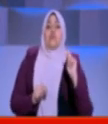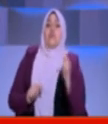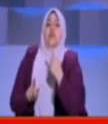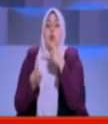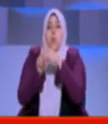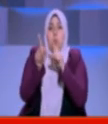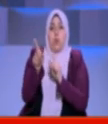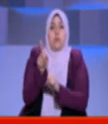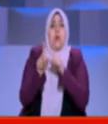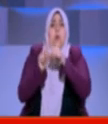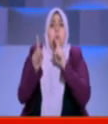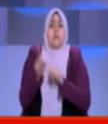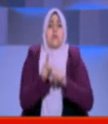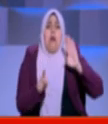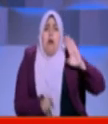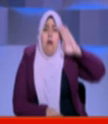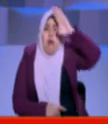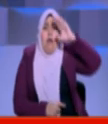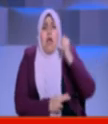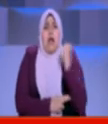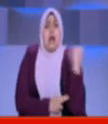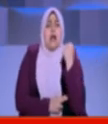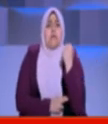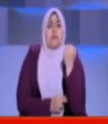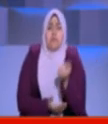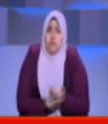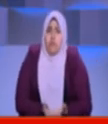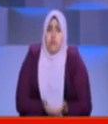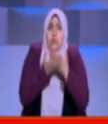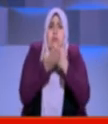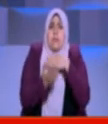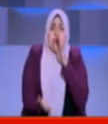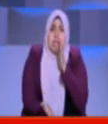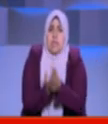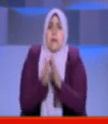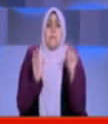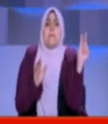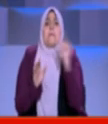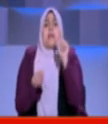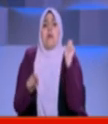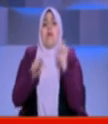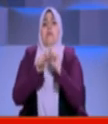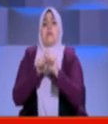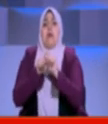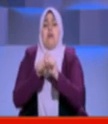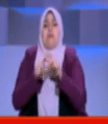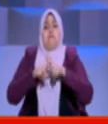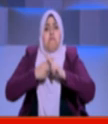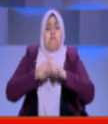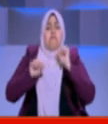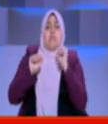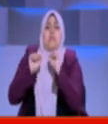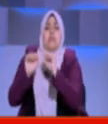وطنية مستندة إلى قرار وطني عراقي، وتلتزم برنامج الإصلاح الذي ينشده